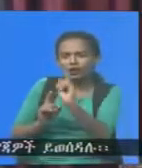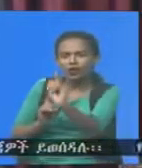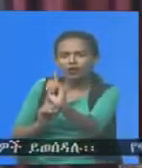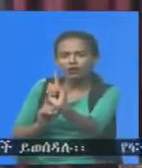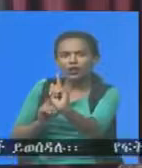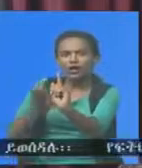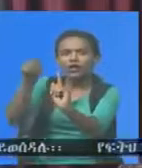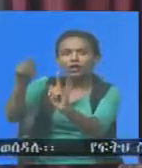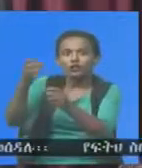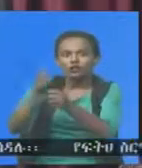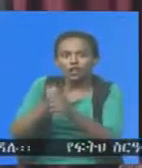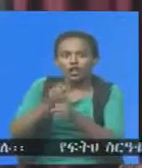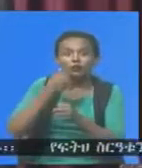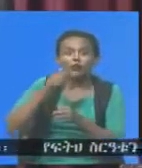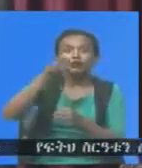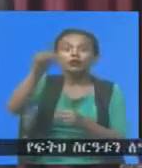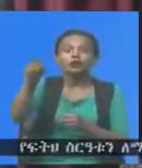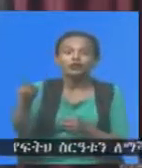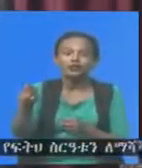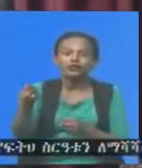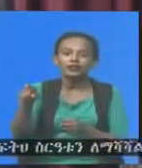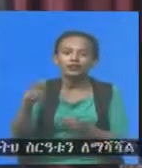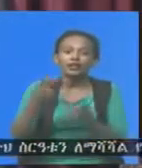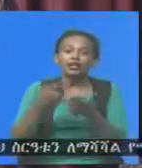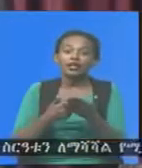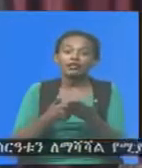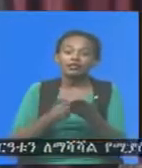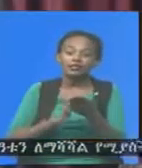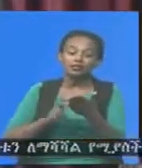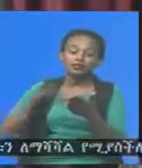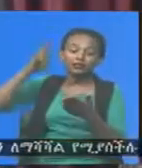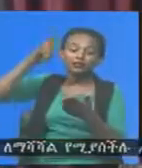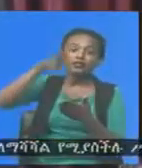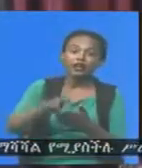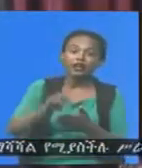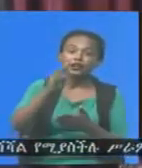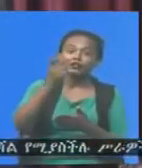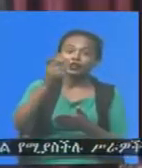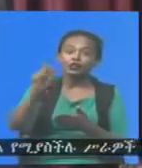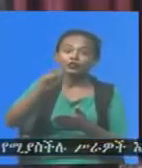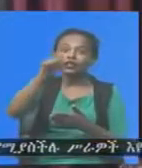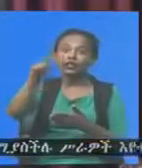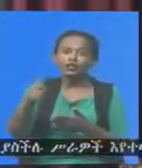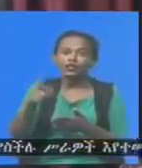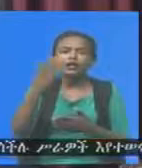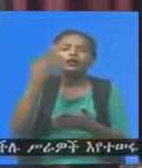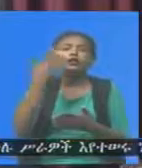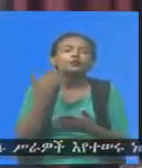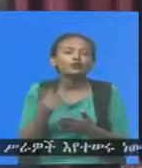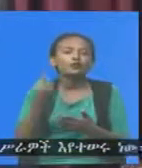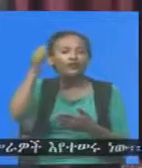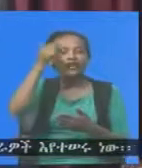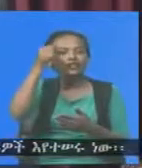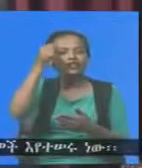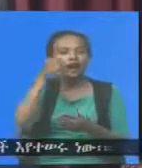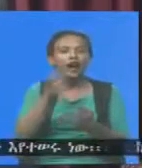ወደብ እንጭናለን ብለን ጠየቅን ከዚህ ተሻግረን ሳውዲ ወደብ እየጠየቅን ለምንድነው ከኤርትራ ጋር በወደብ ጉዳይ ማነጋገረው